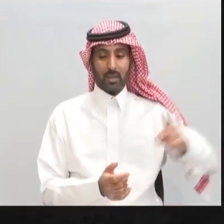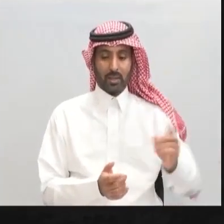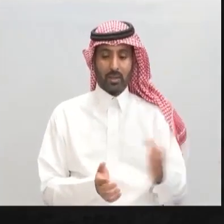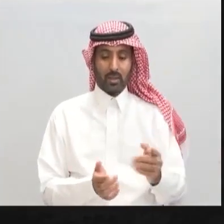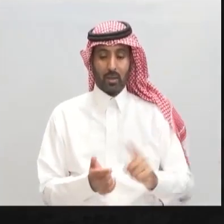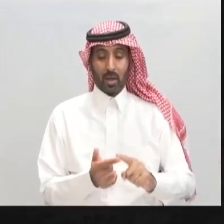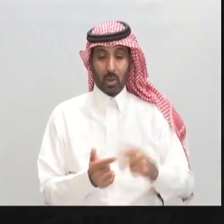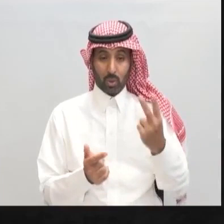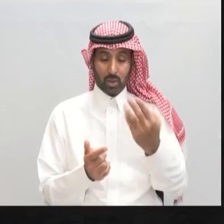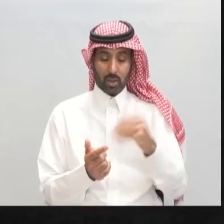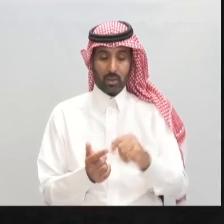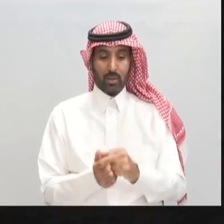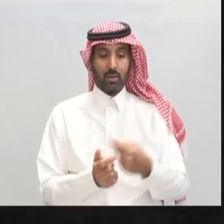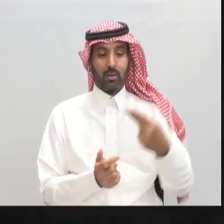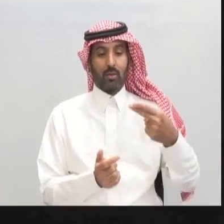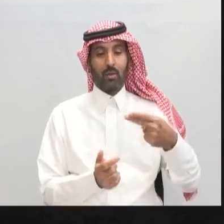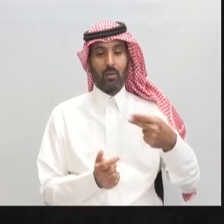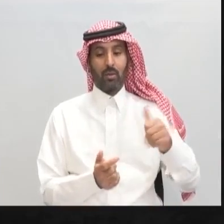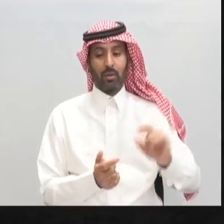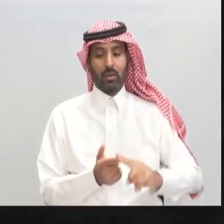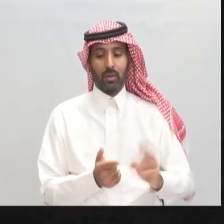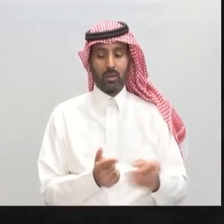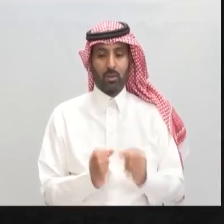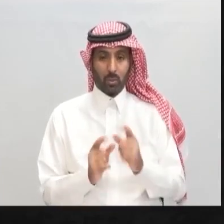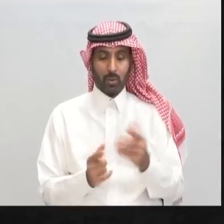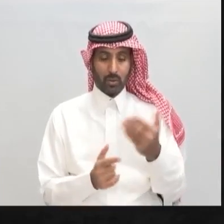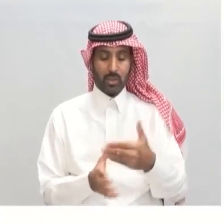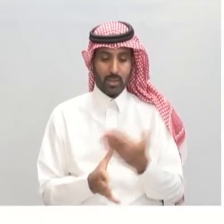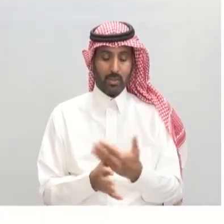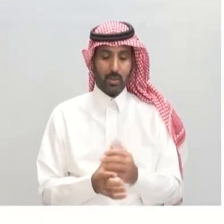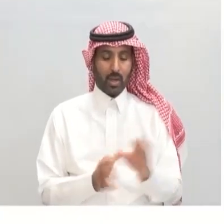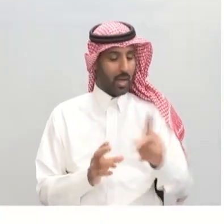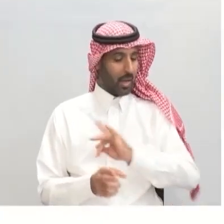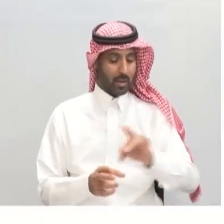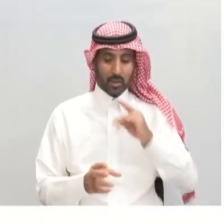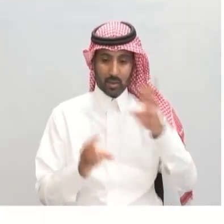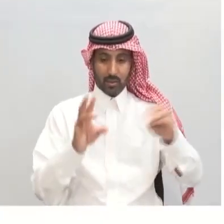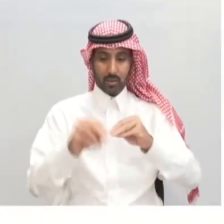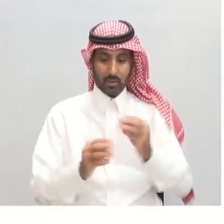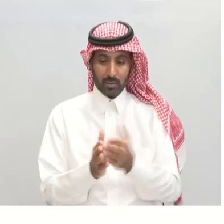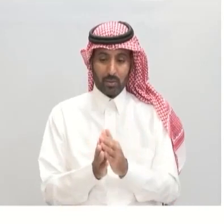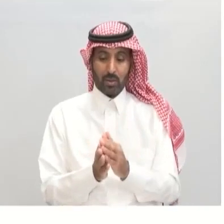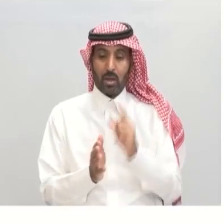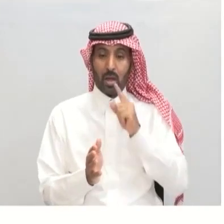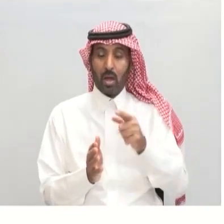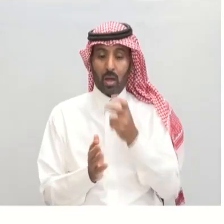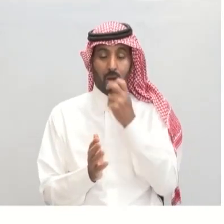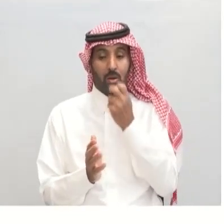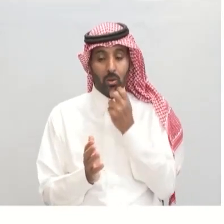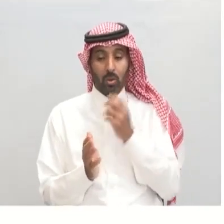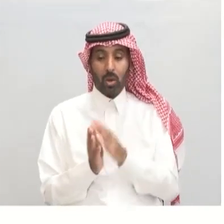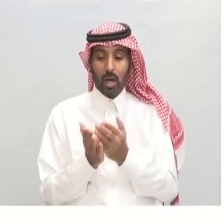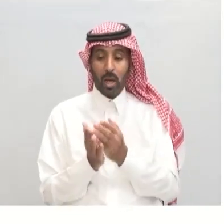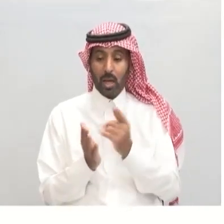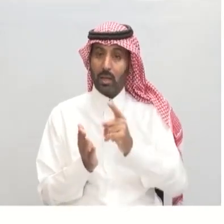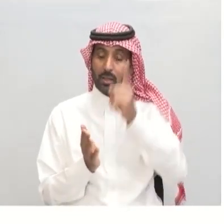والسلام اسباب عدم الجمع نقول في بيان ذلك اولا ان القران لم يكتمل فلم يكتمل